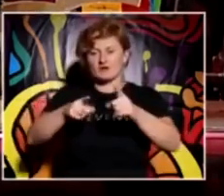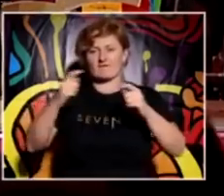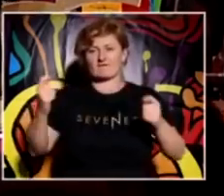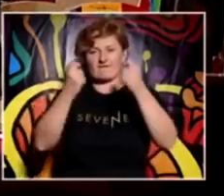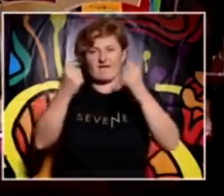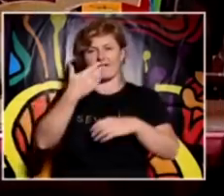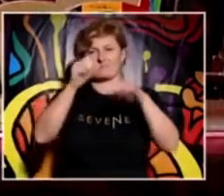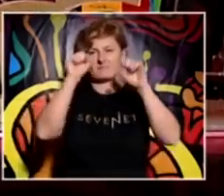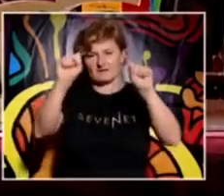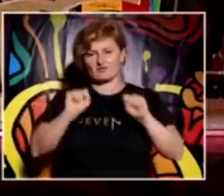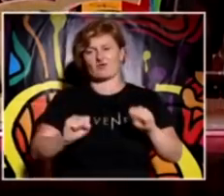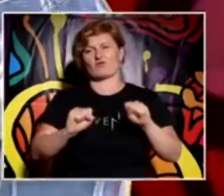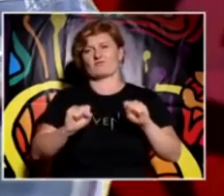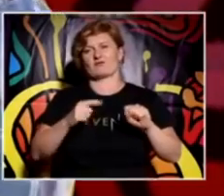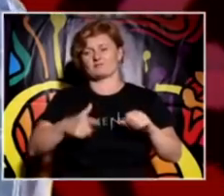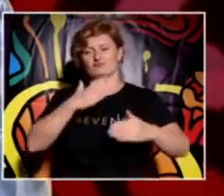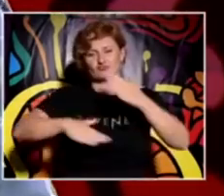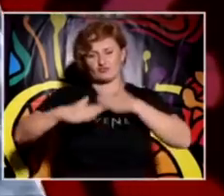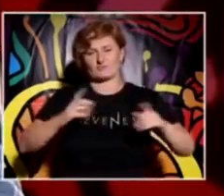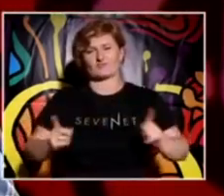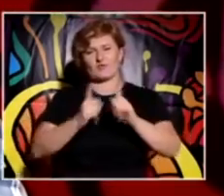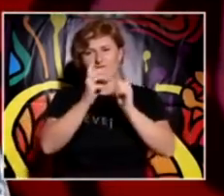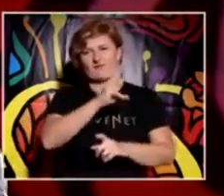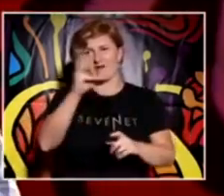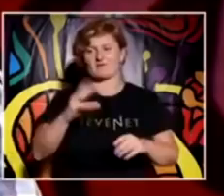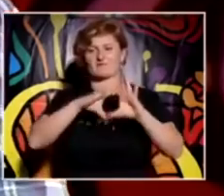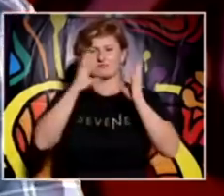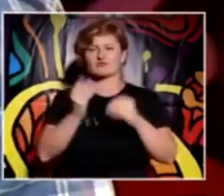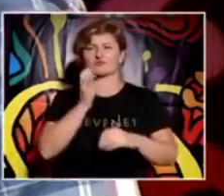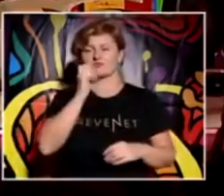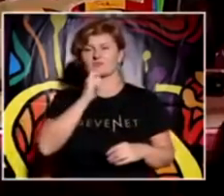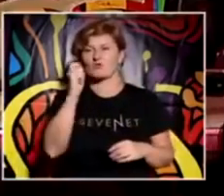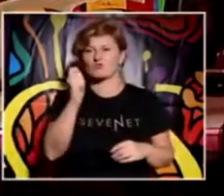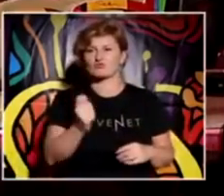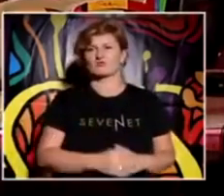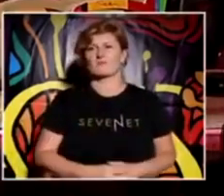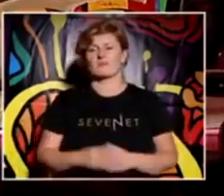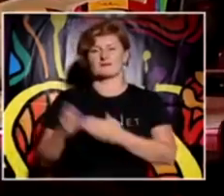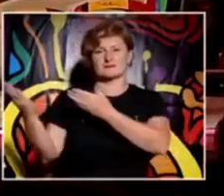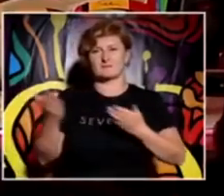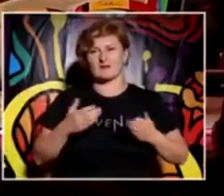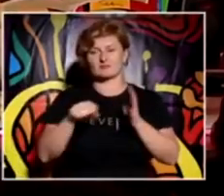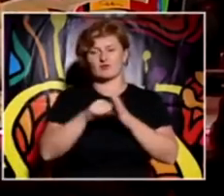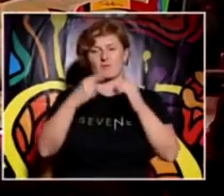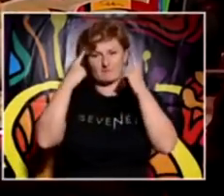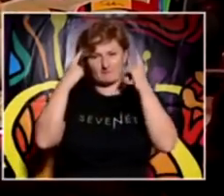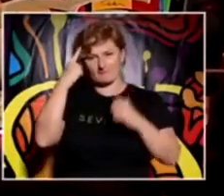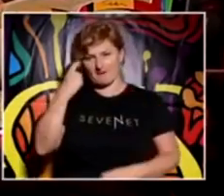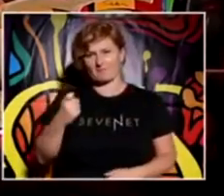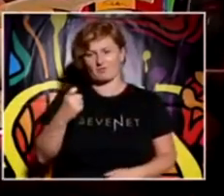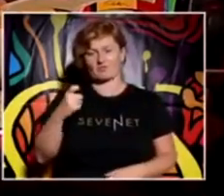Jembankowi za to, że mieliśmy tę przyjemność spotkać się z wami. Wszystkiego dobrego, podróżujcie do woli. I zapraszamy jeszcze do pamiątkowego